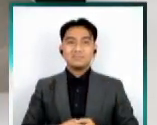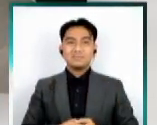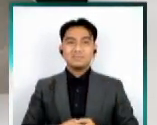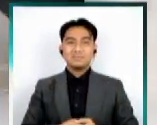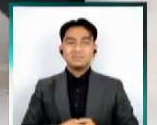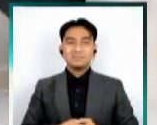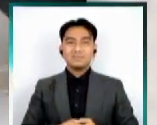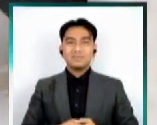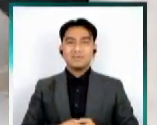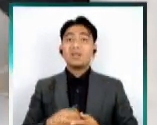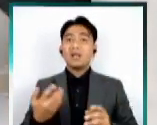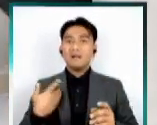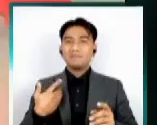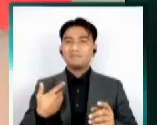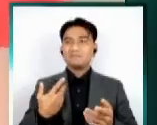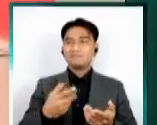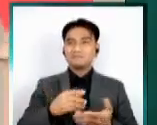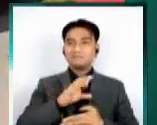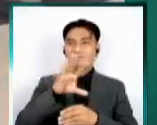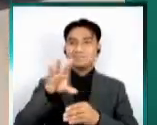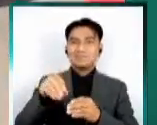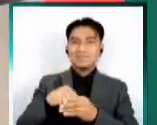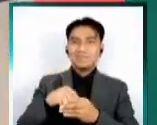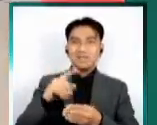May bahaging pang-engkantadya ang tema?